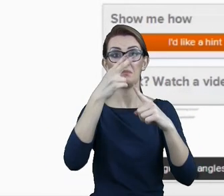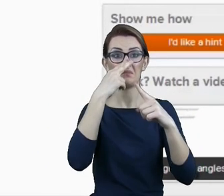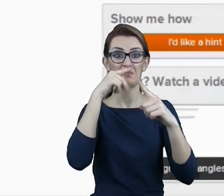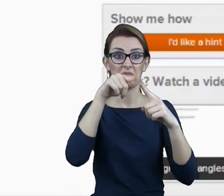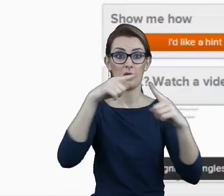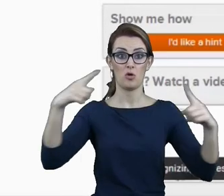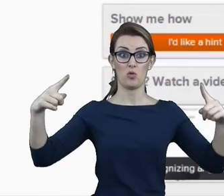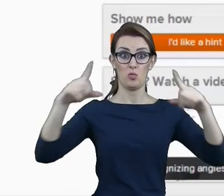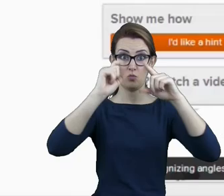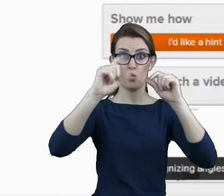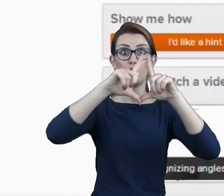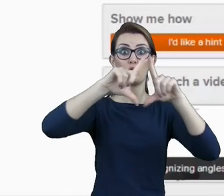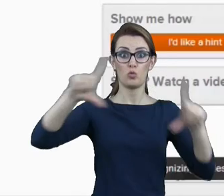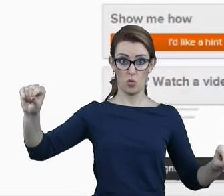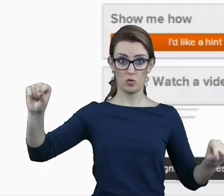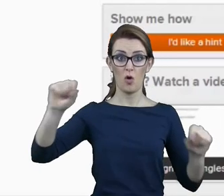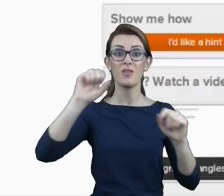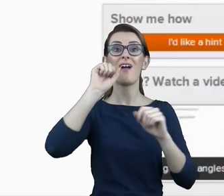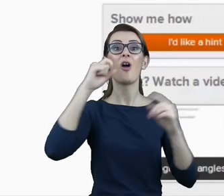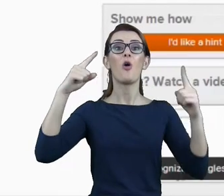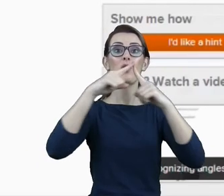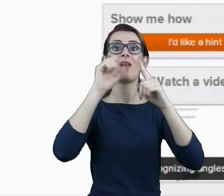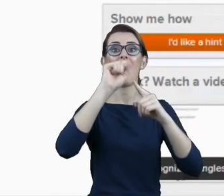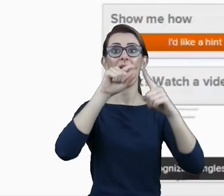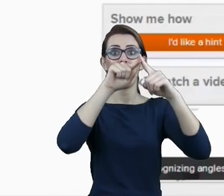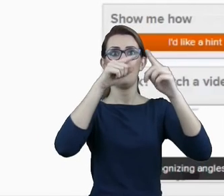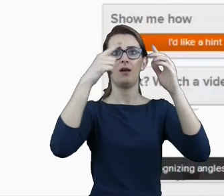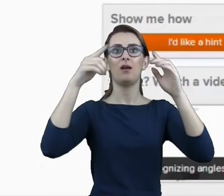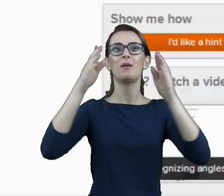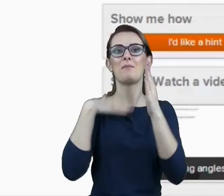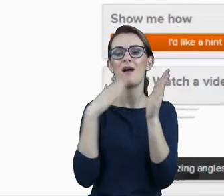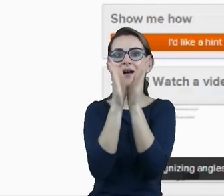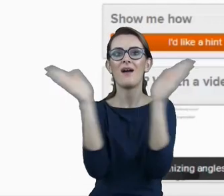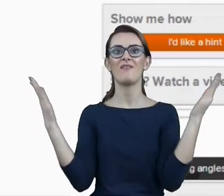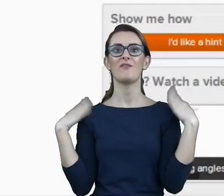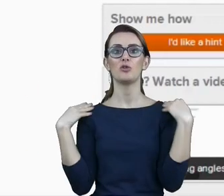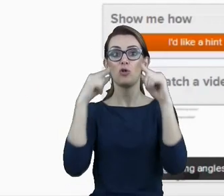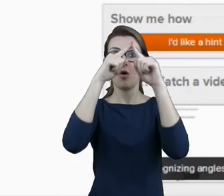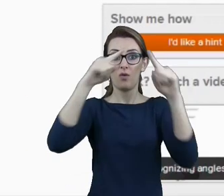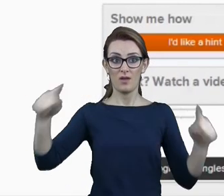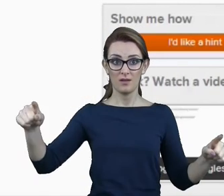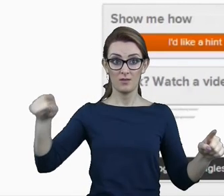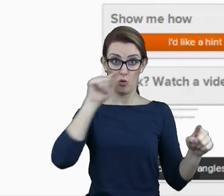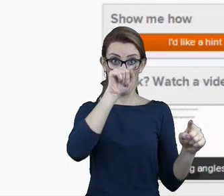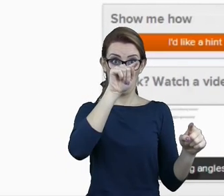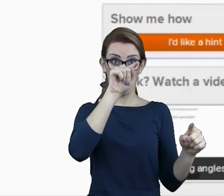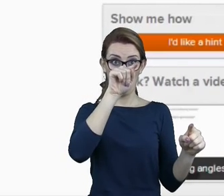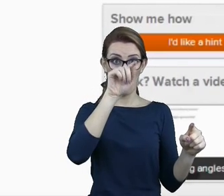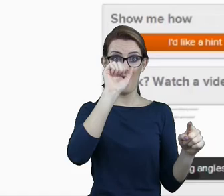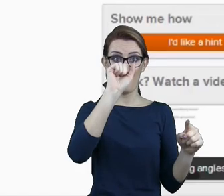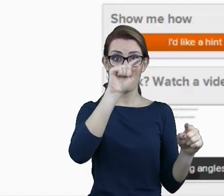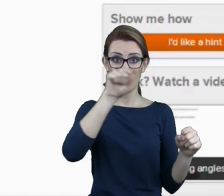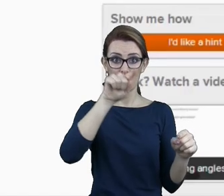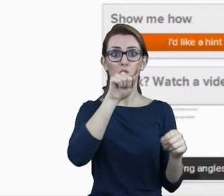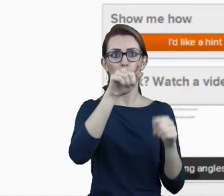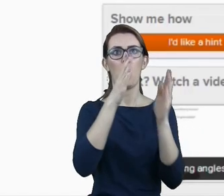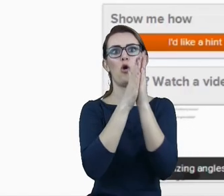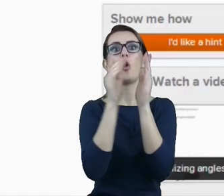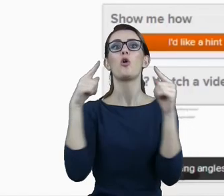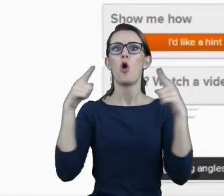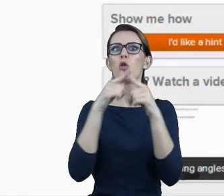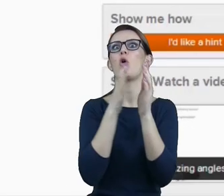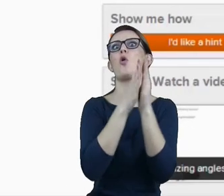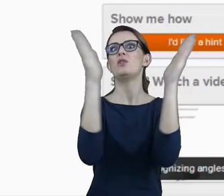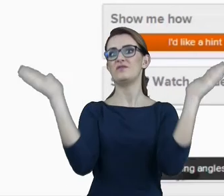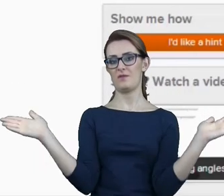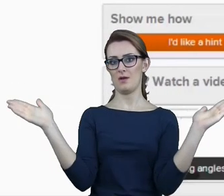trójkąt. Kąt A nazywa się od wierzchołka, przy którym leży. Mówimy o tym kącie. To jest kąt rozwarty.